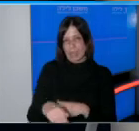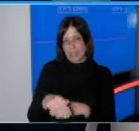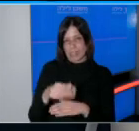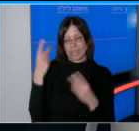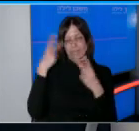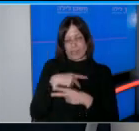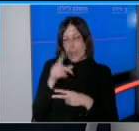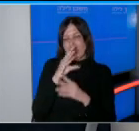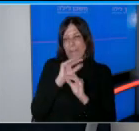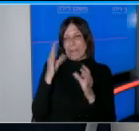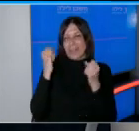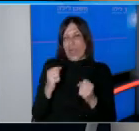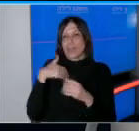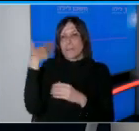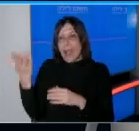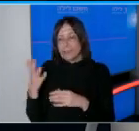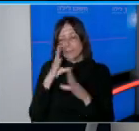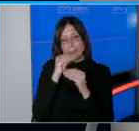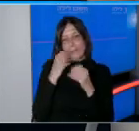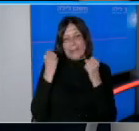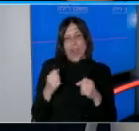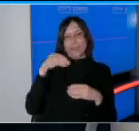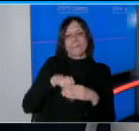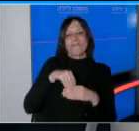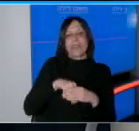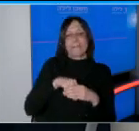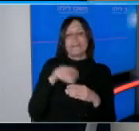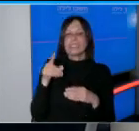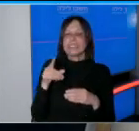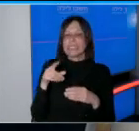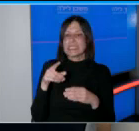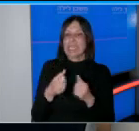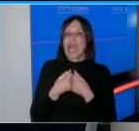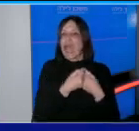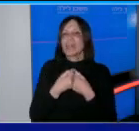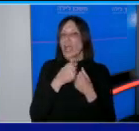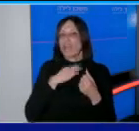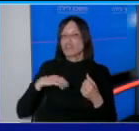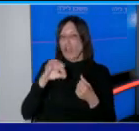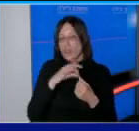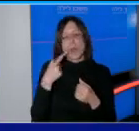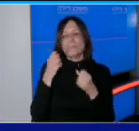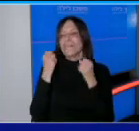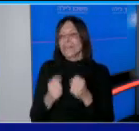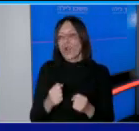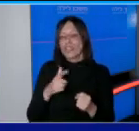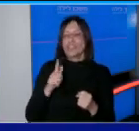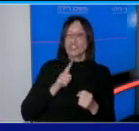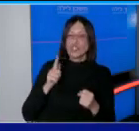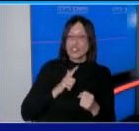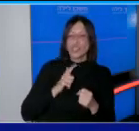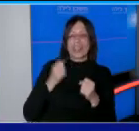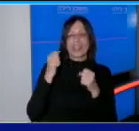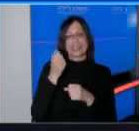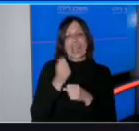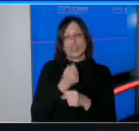רק על ביטחון בחוץ, אנחנו מדברים גם על ביטחון בפנים, וזה האתגר שלנו ביטחון כחברה. ביטחון תזונתי, ביטחון אישי, ביטחון מגדרי, הכל, ביטחון תעסוקתי, ביטחון דיורי. הכל, בדברים הקטנים,